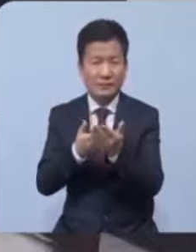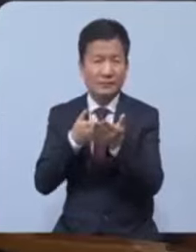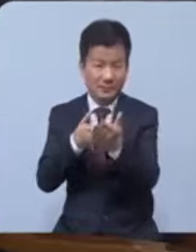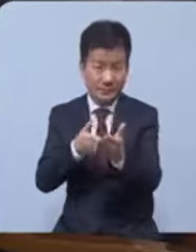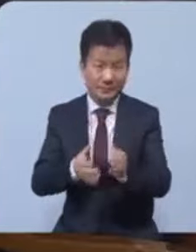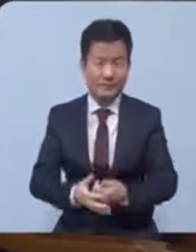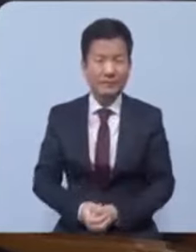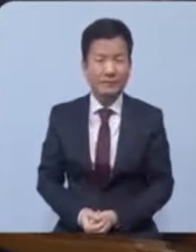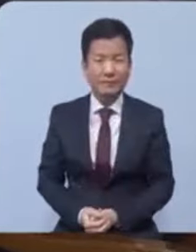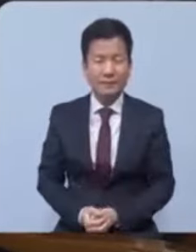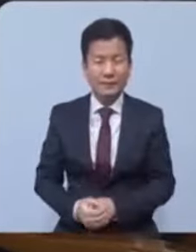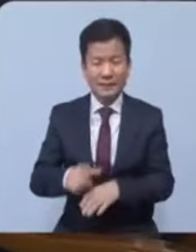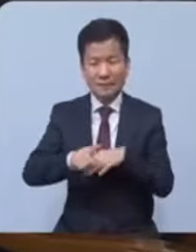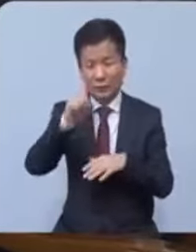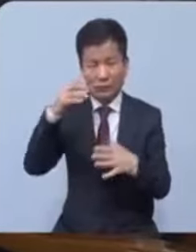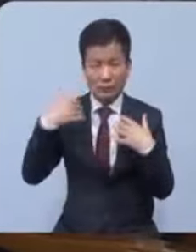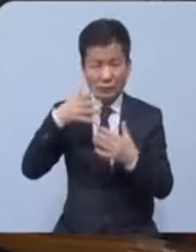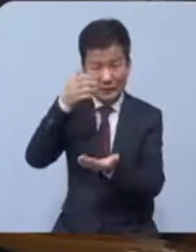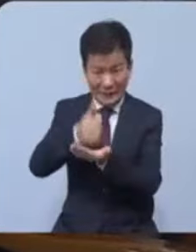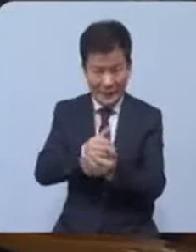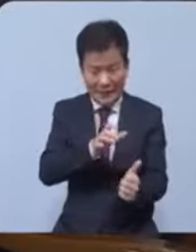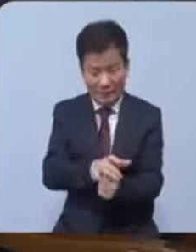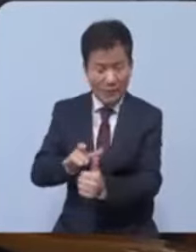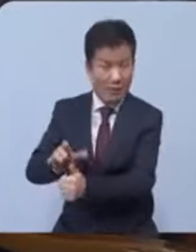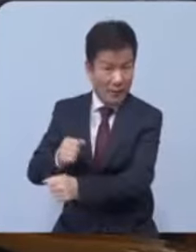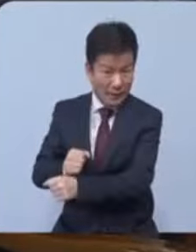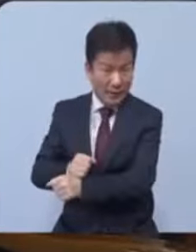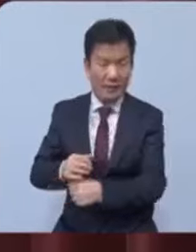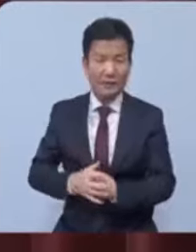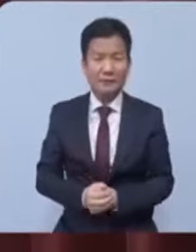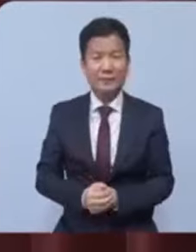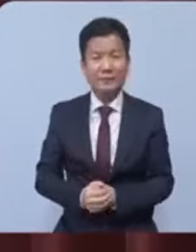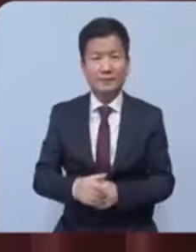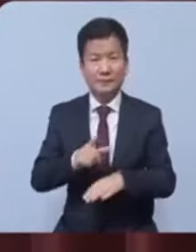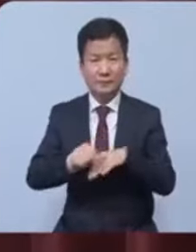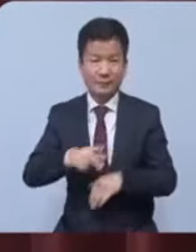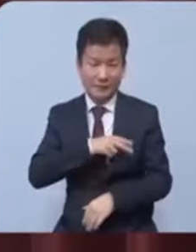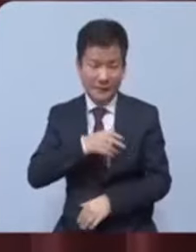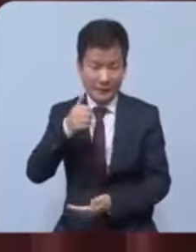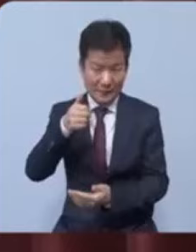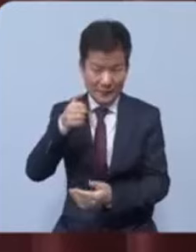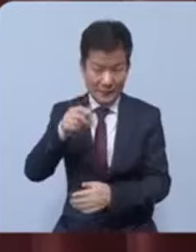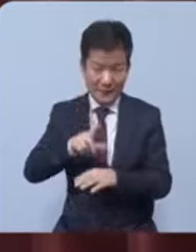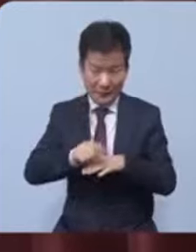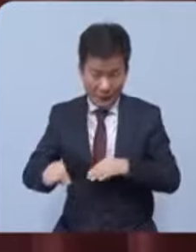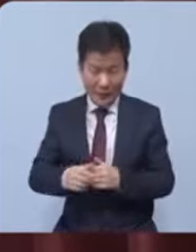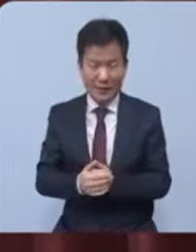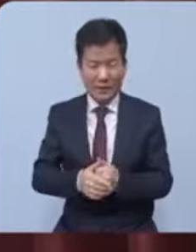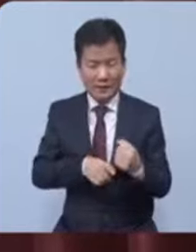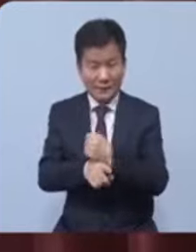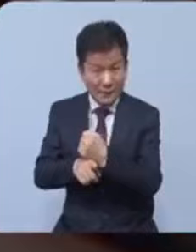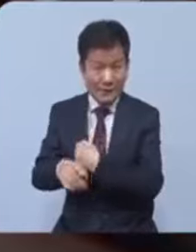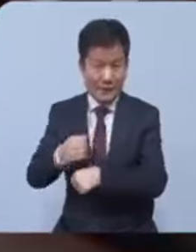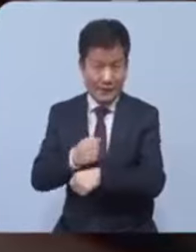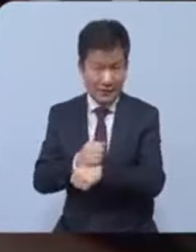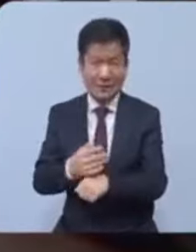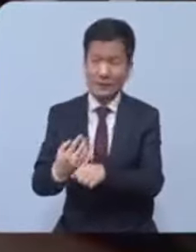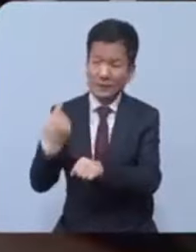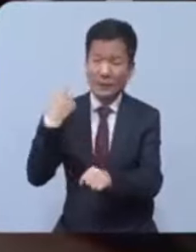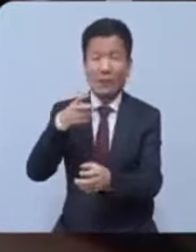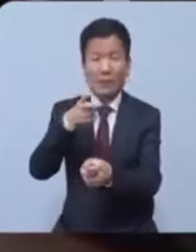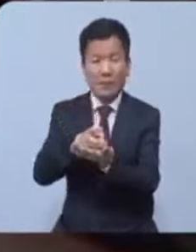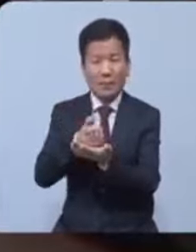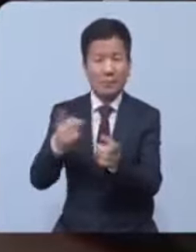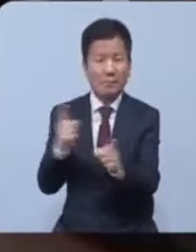바랍니다. 자치단체장이 임명하는 주요 기관장에 대해 지방의회가 인사청문을 할 수 있게 지난해